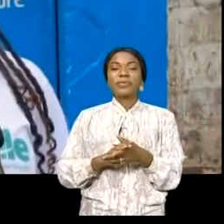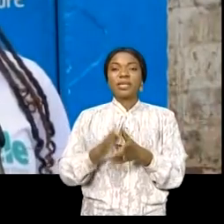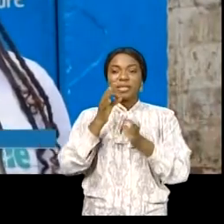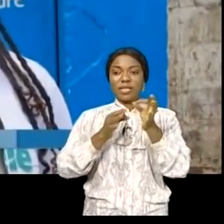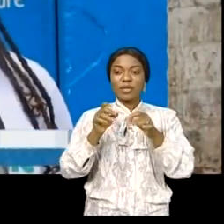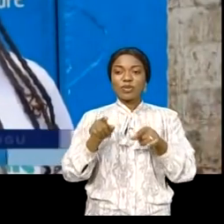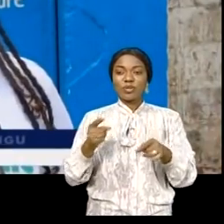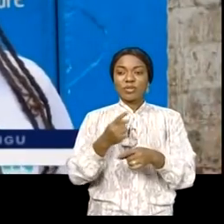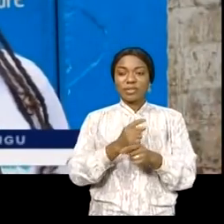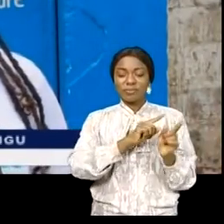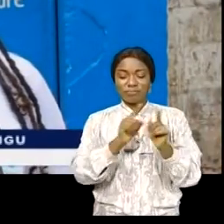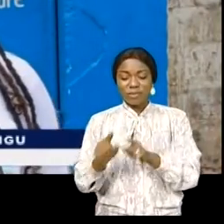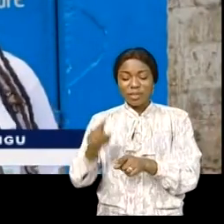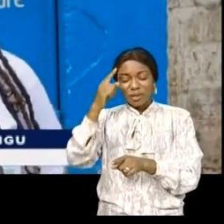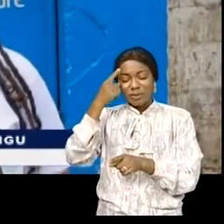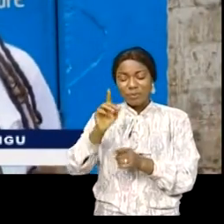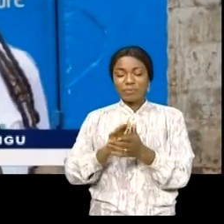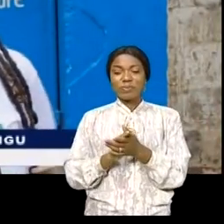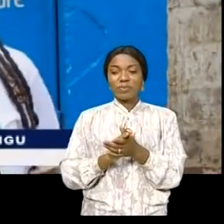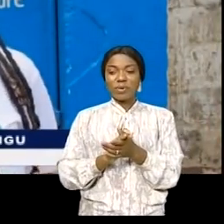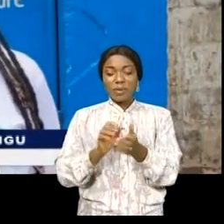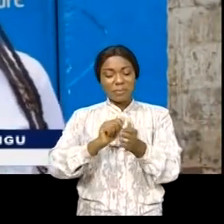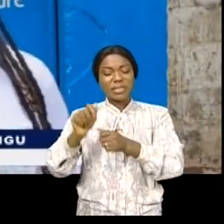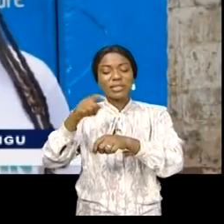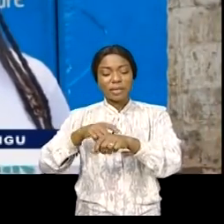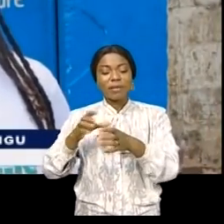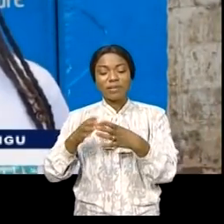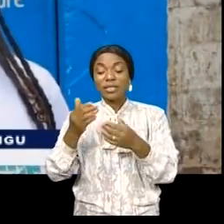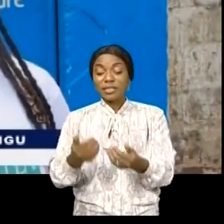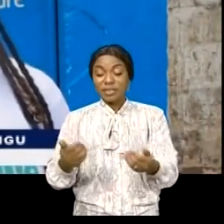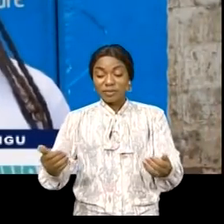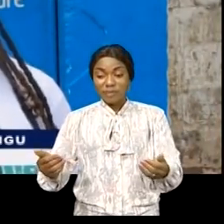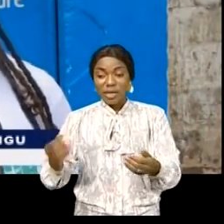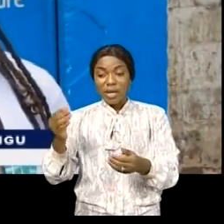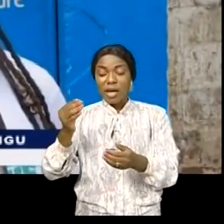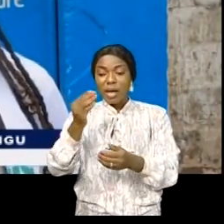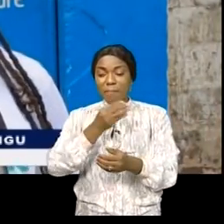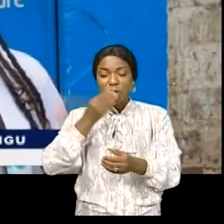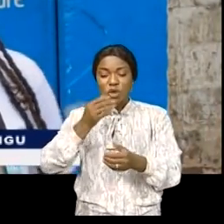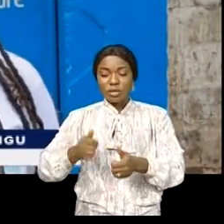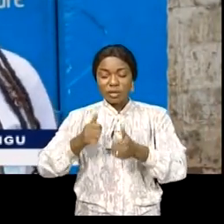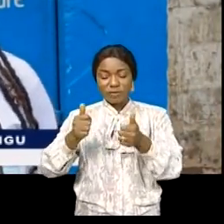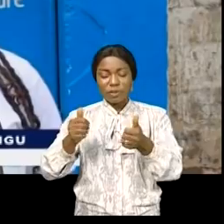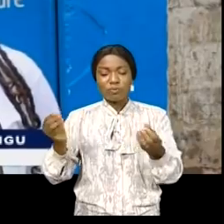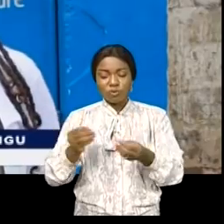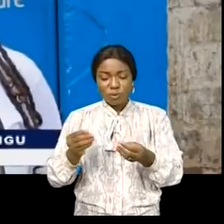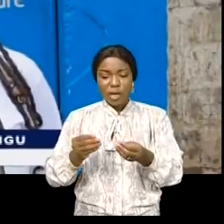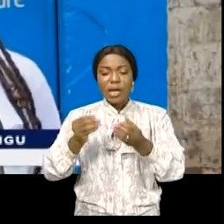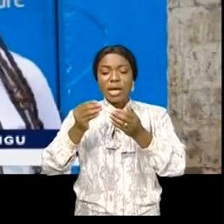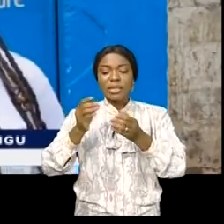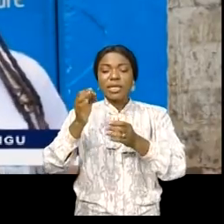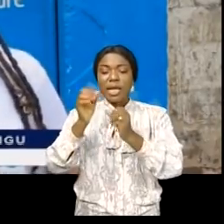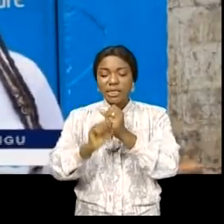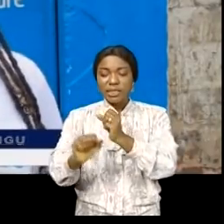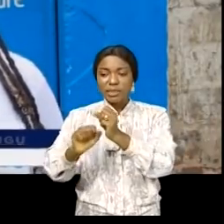du temps avec les enfants de l'église Parole de Vie, juste dans le cadre de sensibiliser en tout ce qui concerne l'hygiène bucco-dentaire. Alors, j'ai